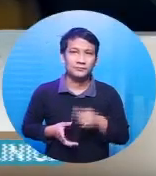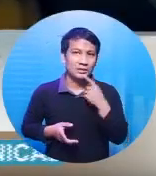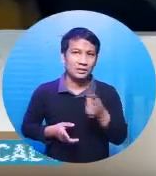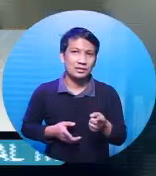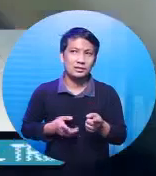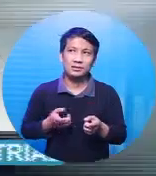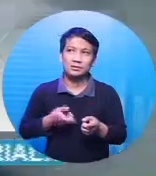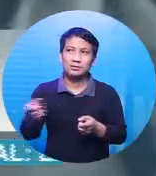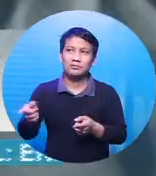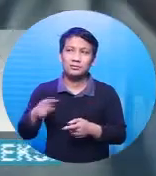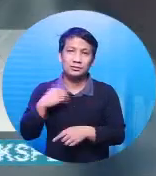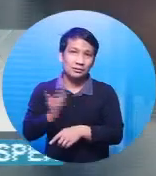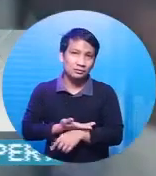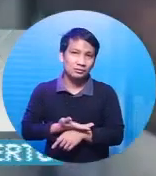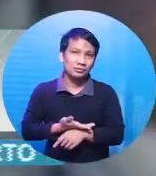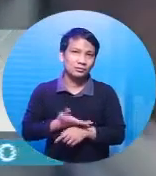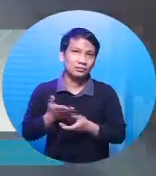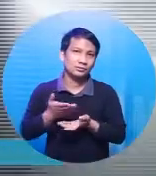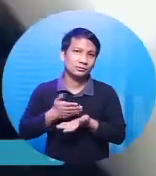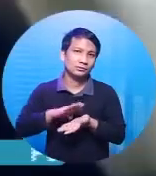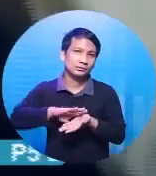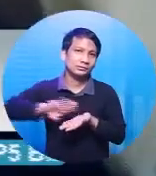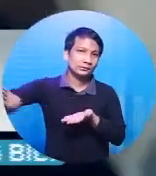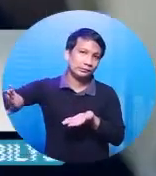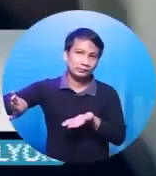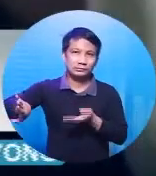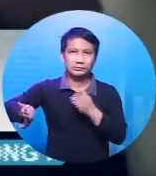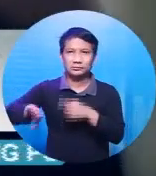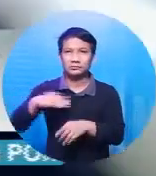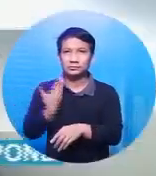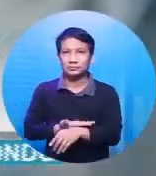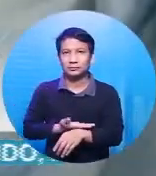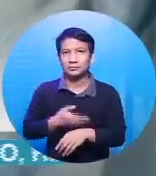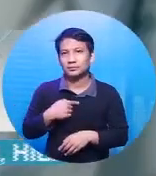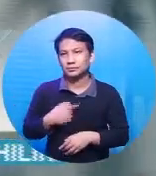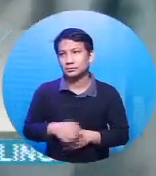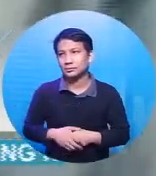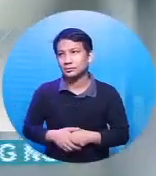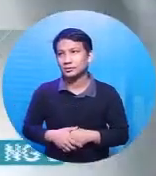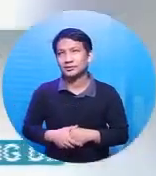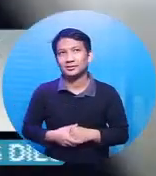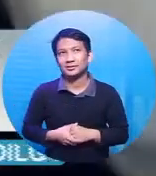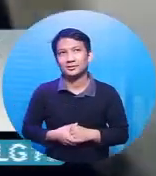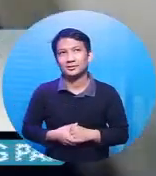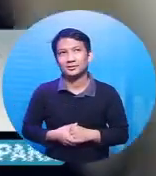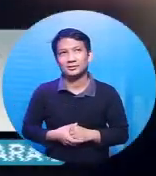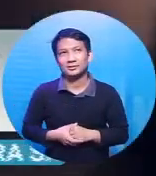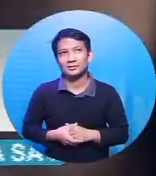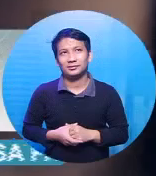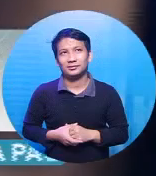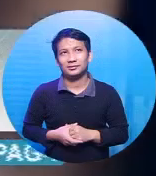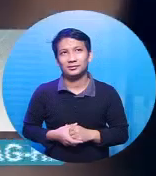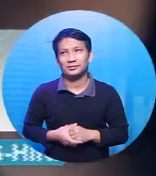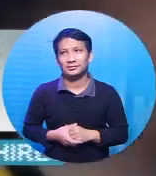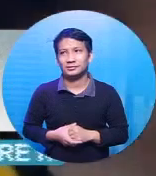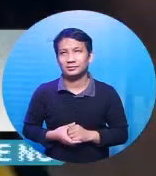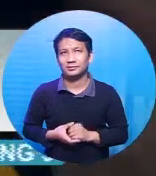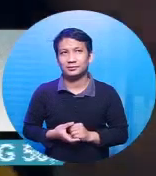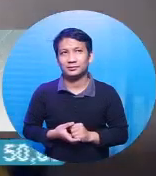pinagtatabuyan ko nila yung anak ko. Pinagtatabuyan yung anak mo? Walang ganon. Bakit hindi nyo, bakit nyo